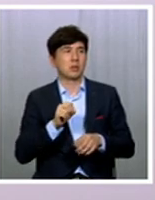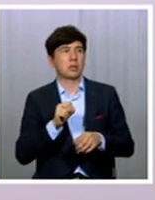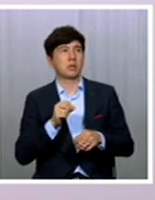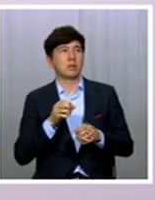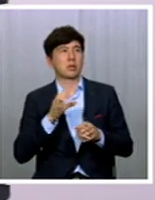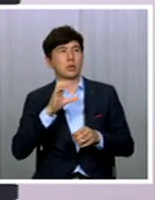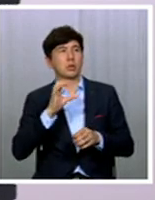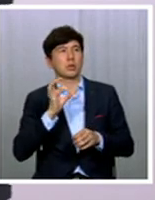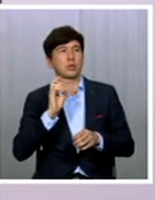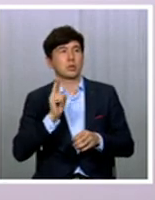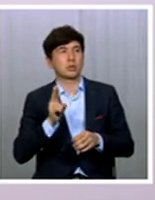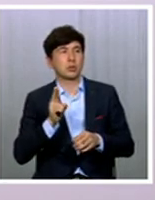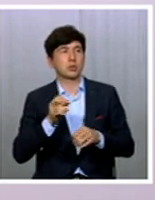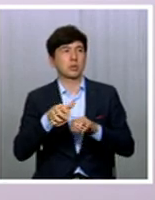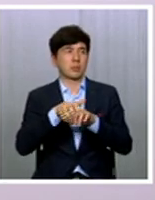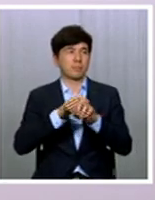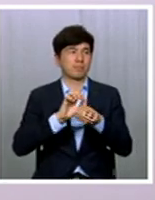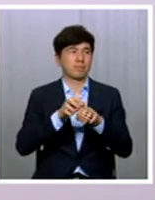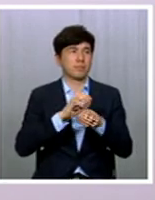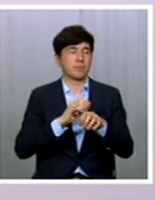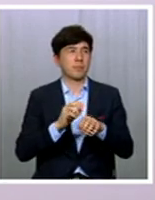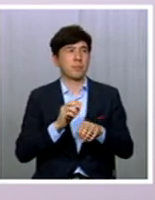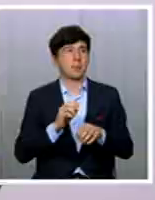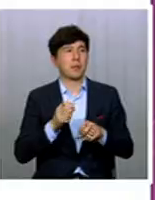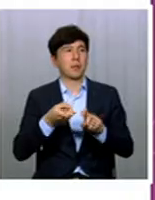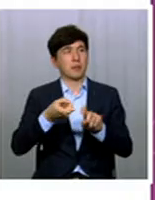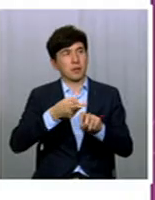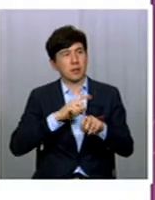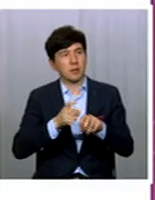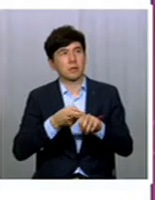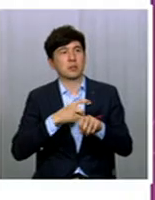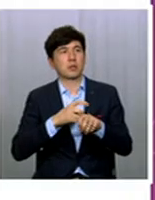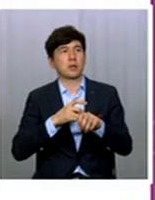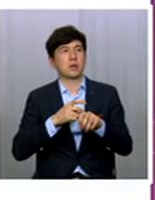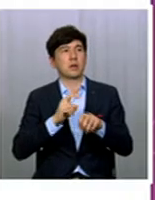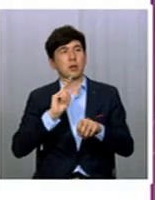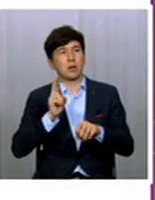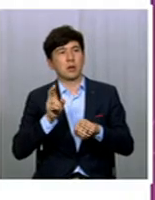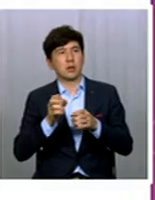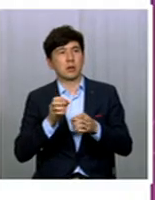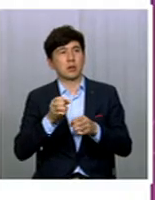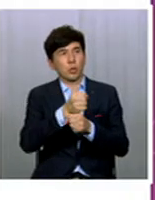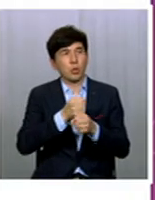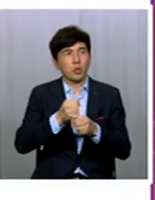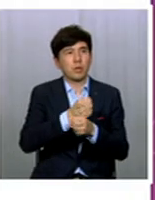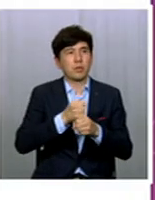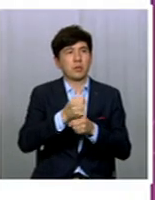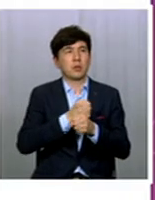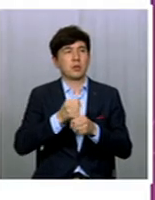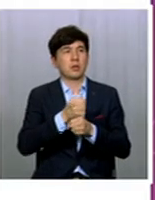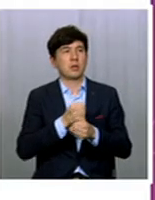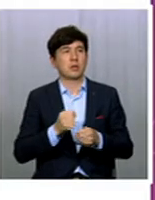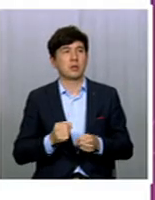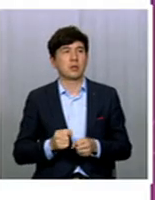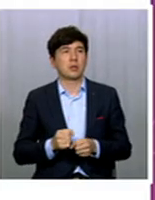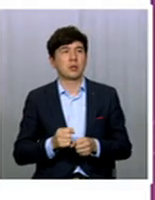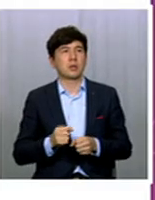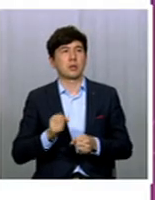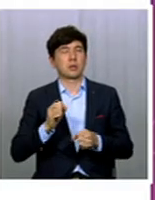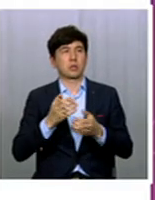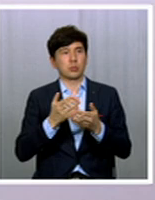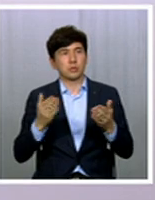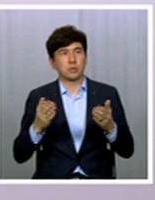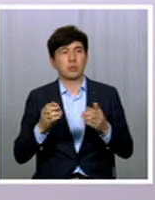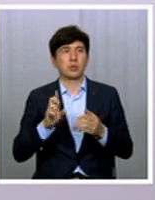Апельсин шырыны концентраты, картоп өнімі, кофе өнімдері бұл әлемдік деңгейде көп саудаланатын биржа